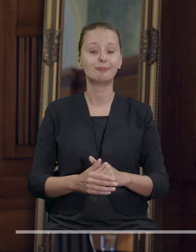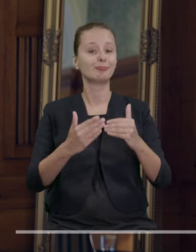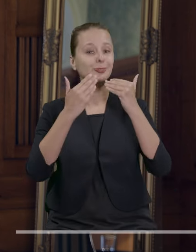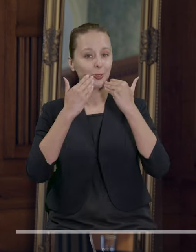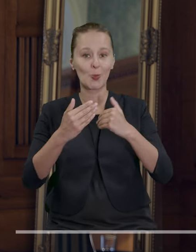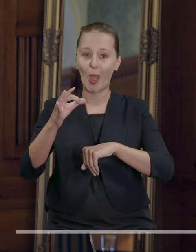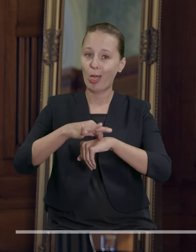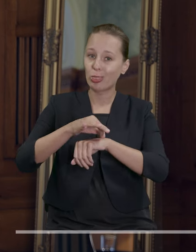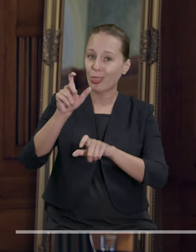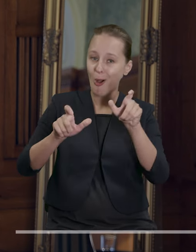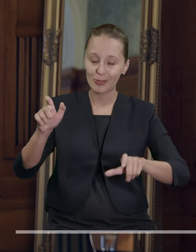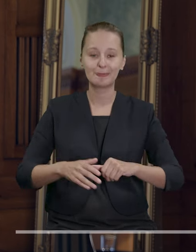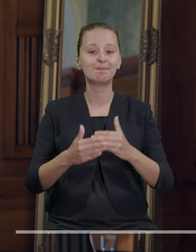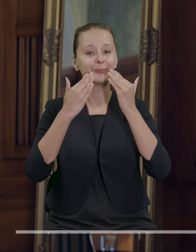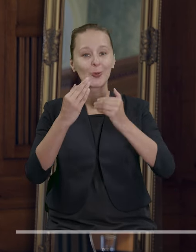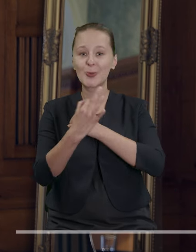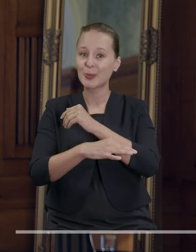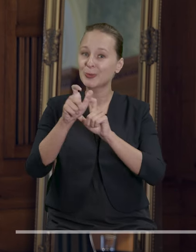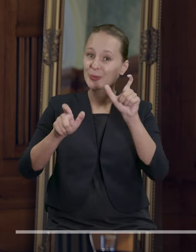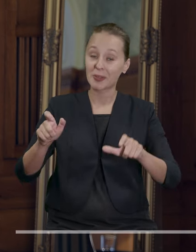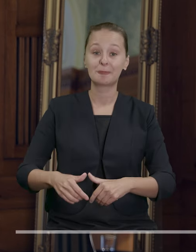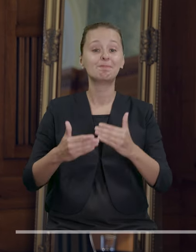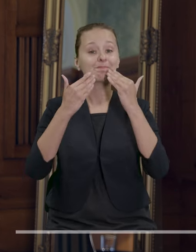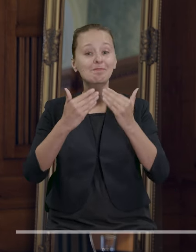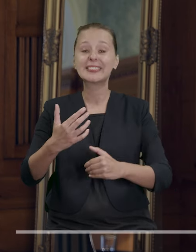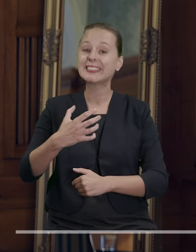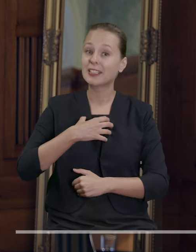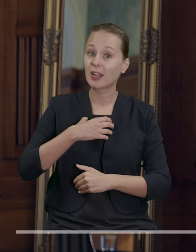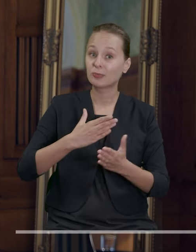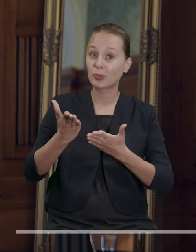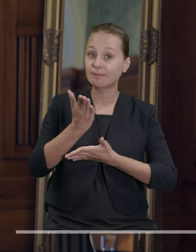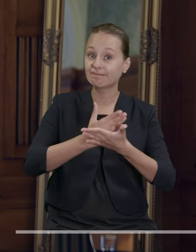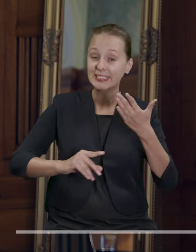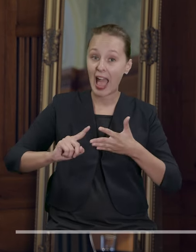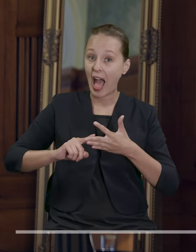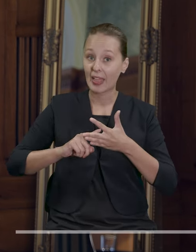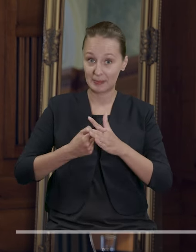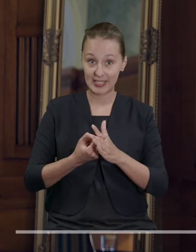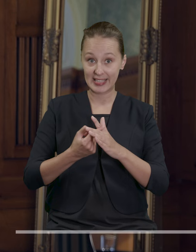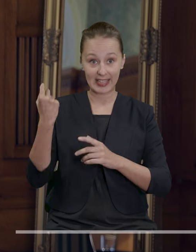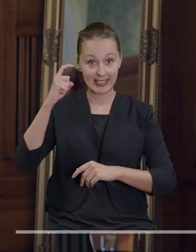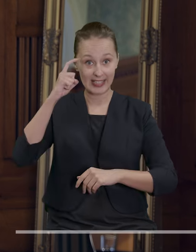akademickim, dziękuję doktorantom, dziękuję studentom, dziękuję dyrektorom jednostek